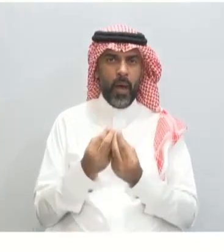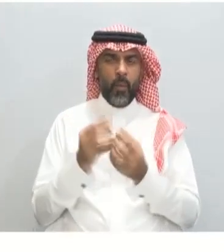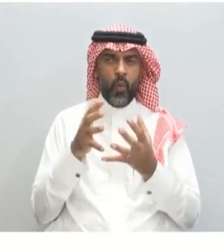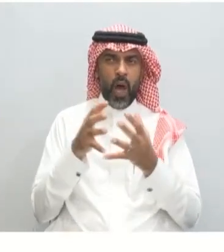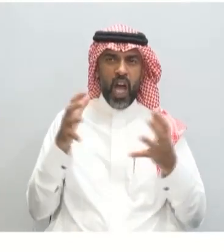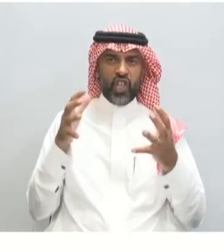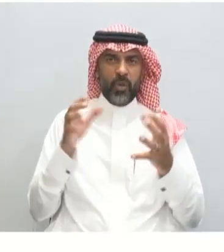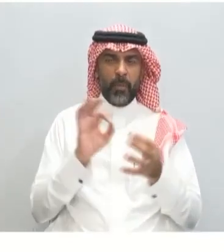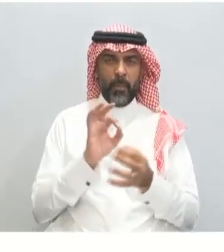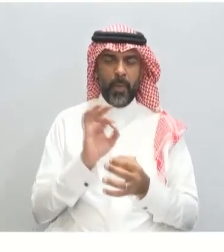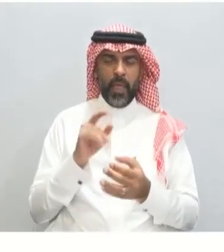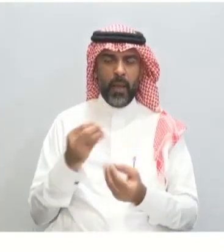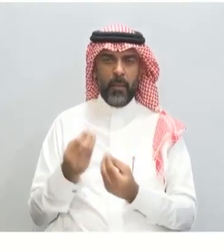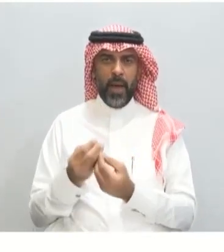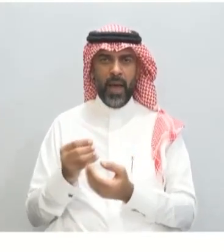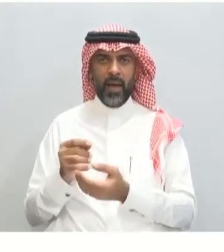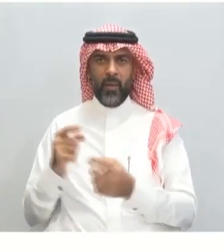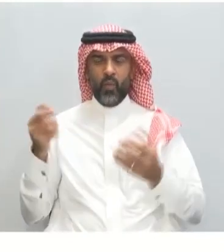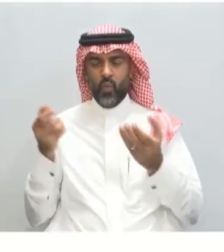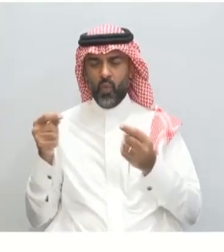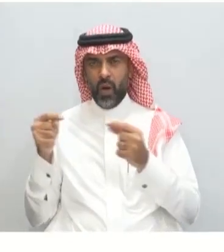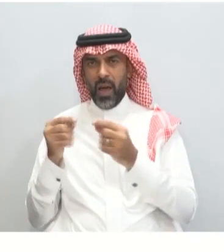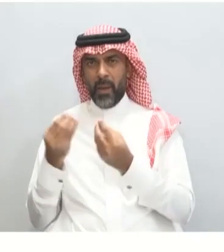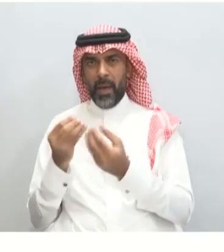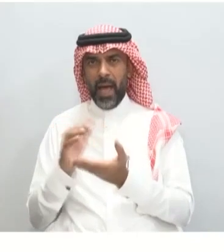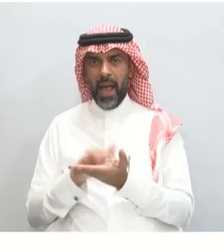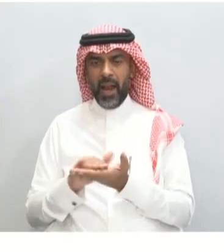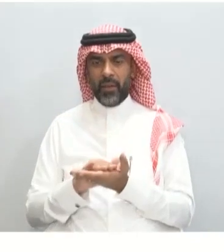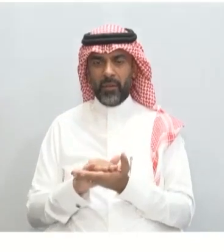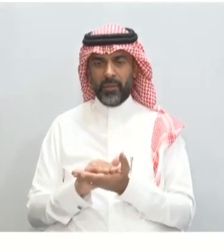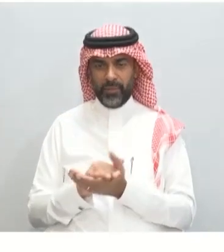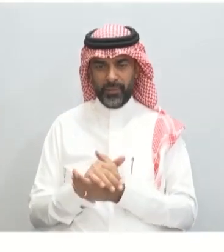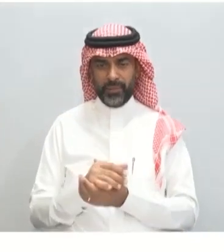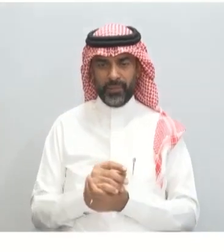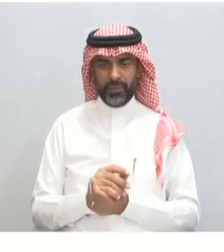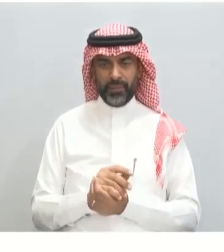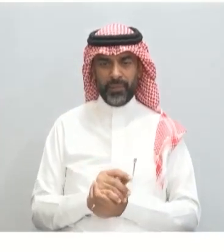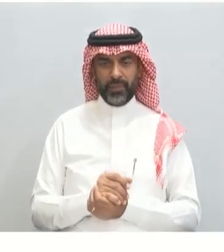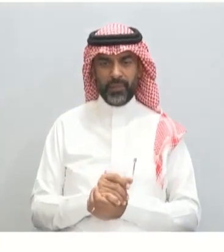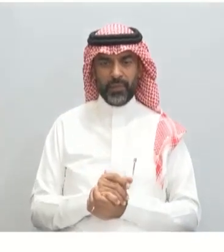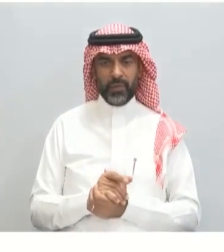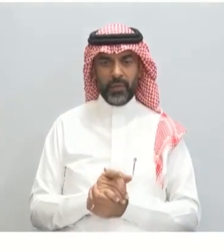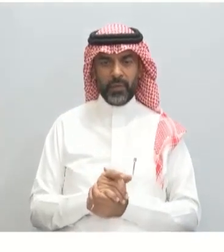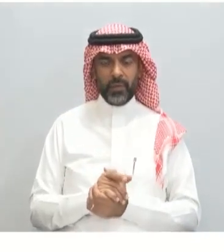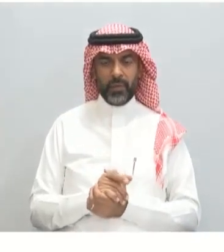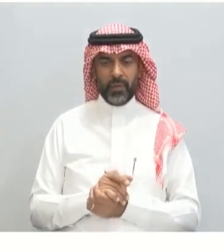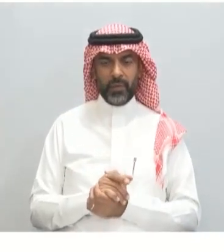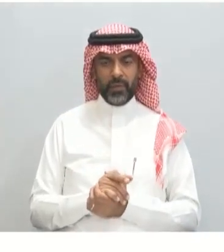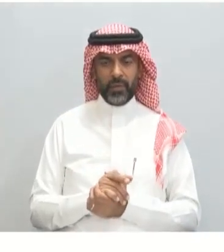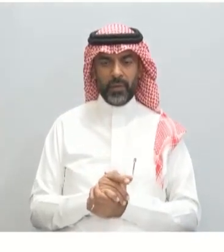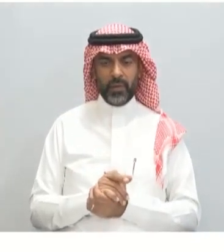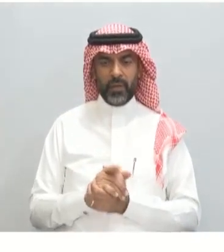للارض مبتدئا باقرب كوكب للشمس الى ابعد كوكب وكان اقرب كوكب ممتازين عطارد